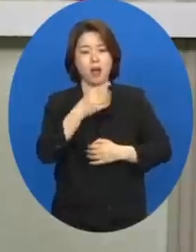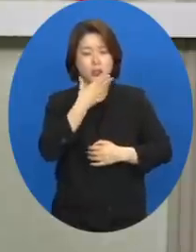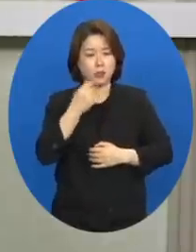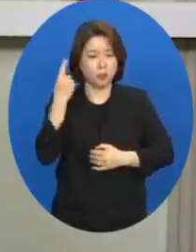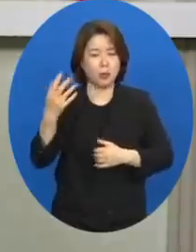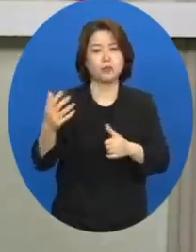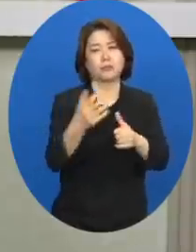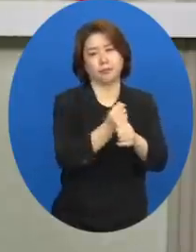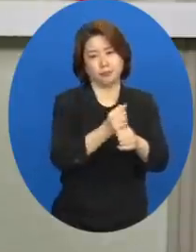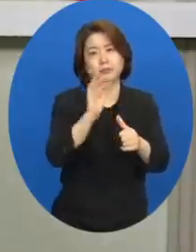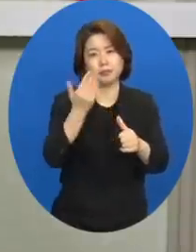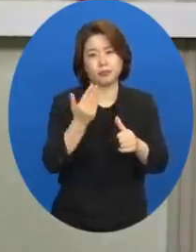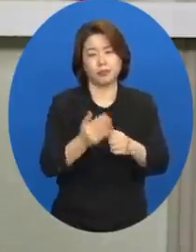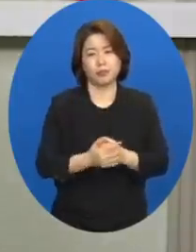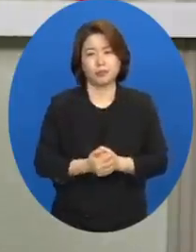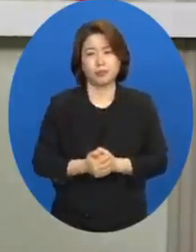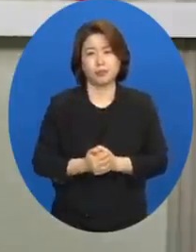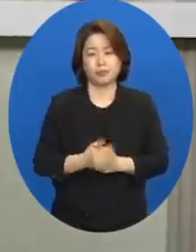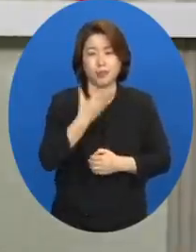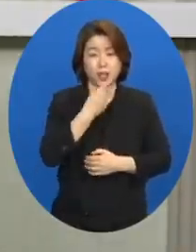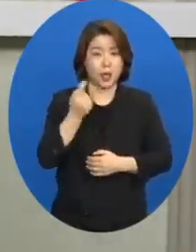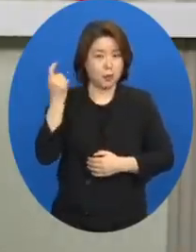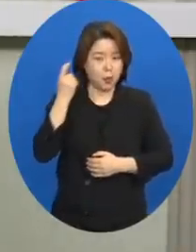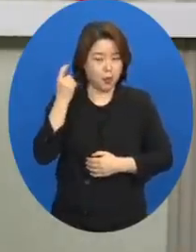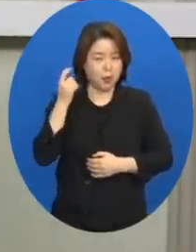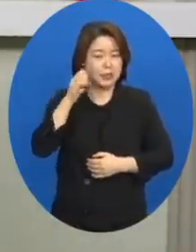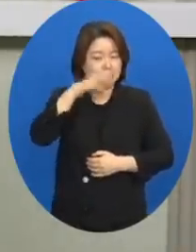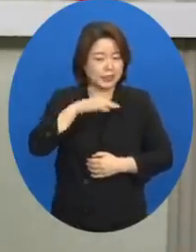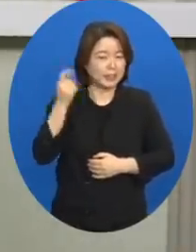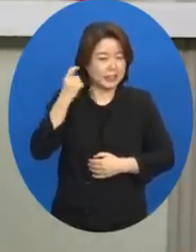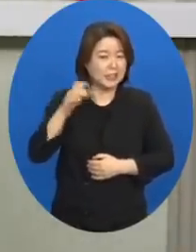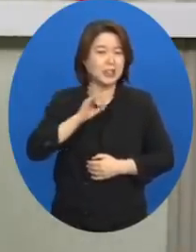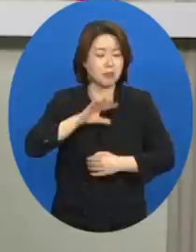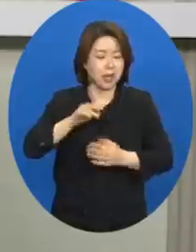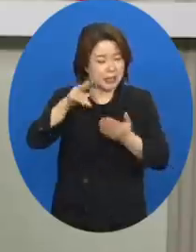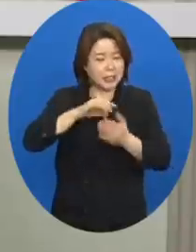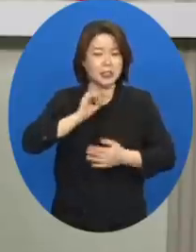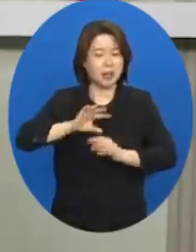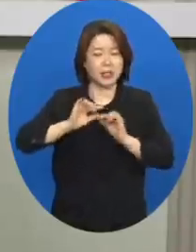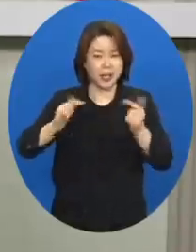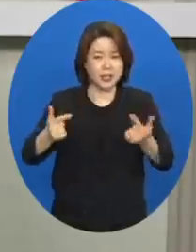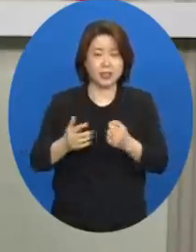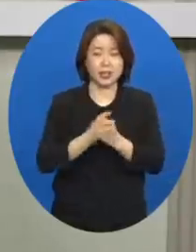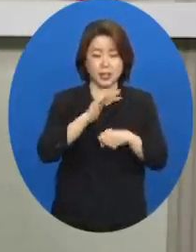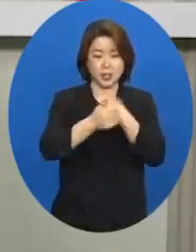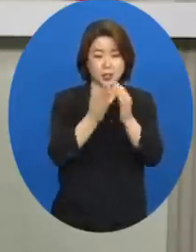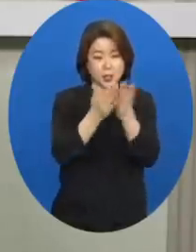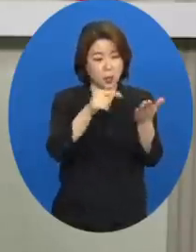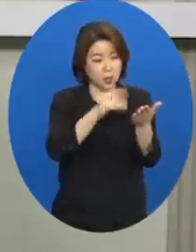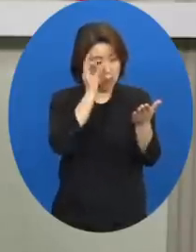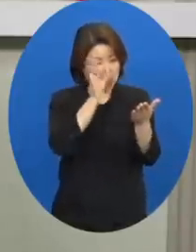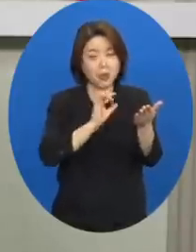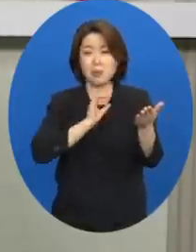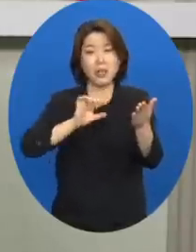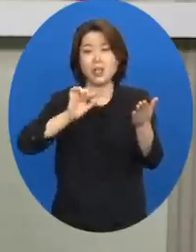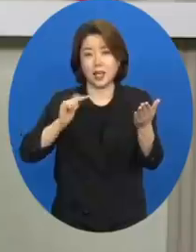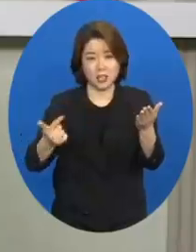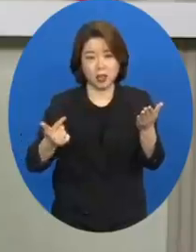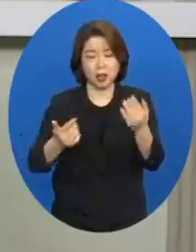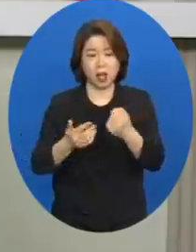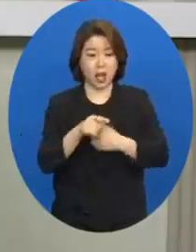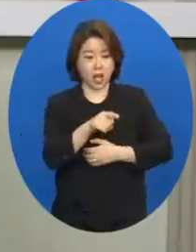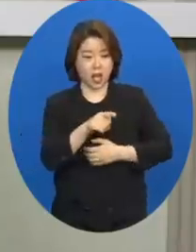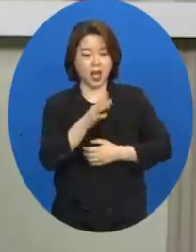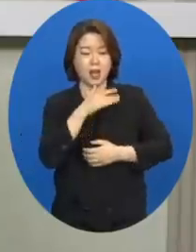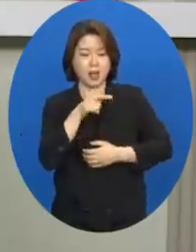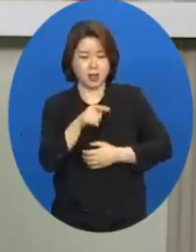하셨습니다 복음을 그저 듣기만 한 것이 아니고 성경에서 읽기만 하는 것이 아니고 믿음으로